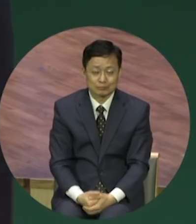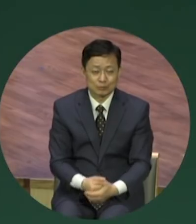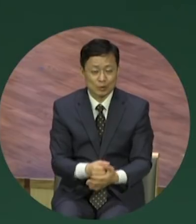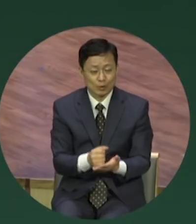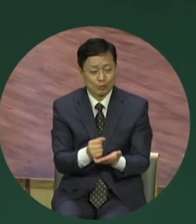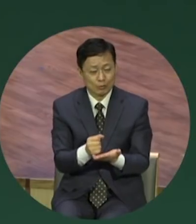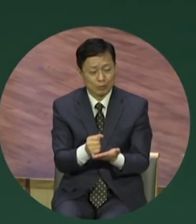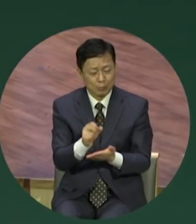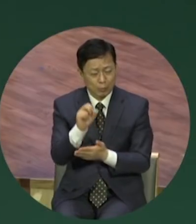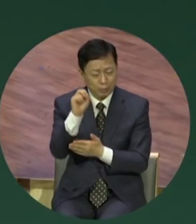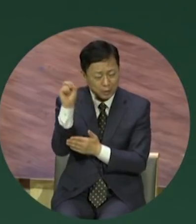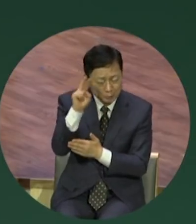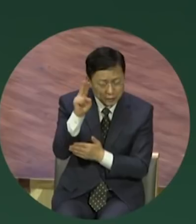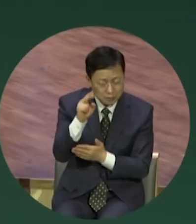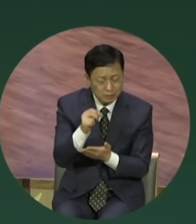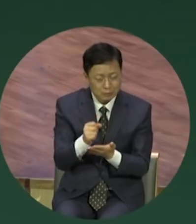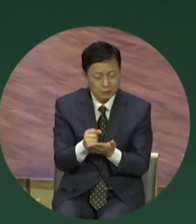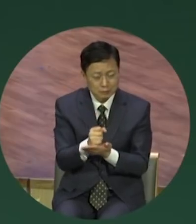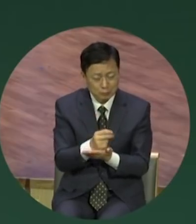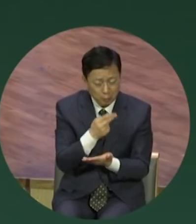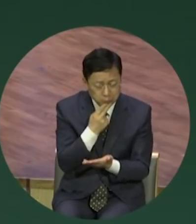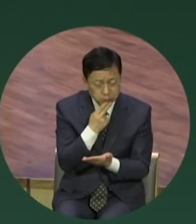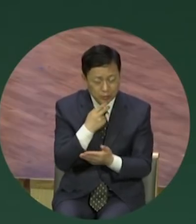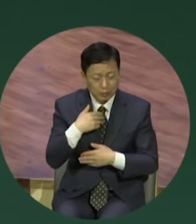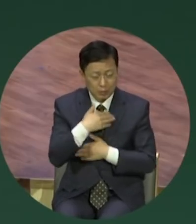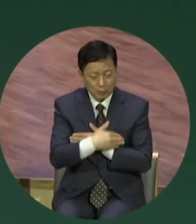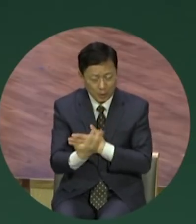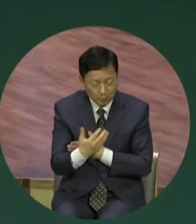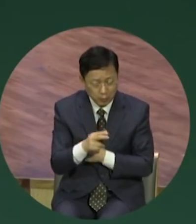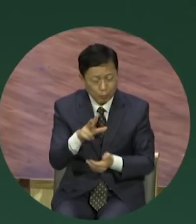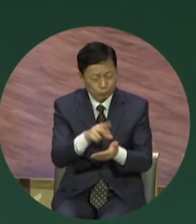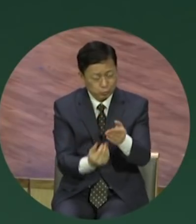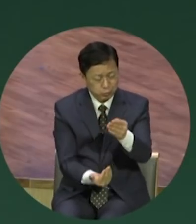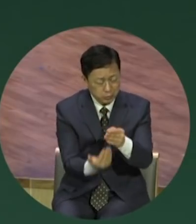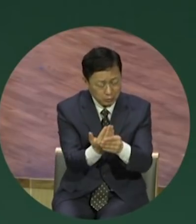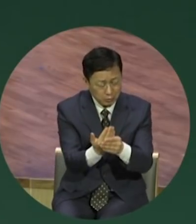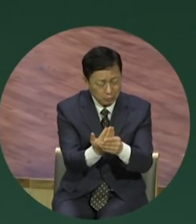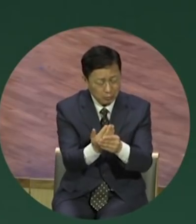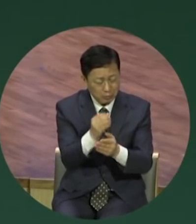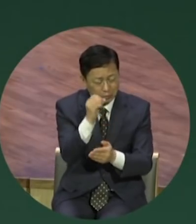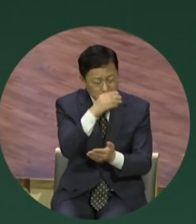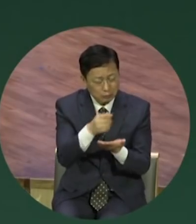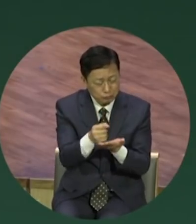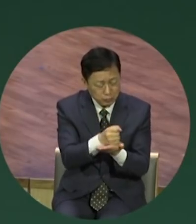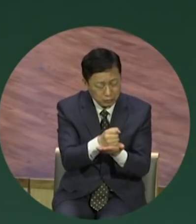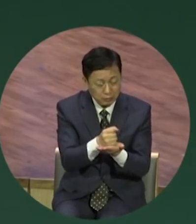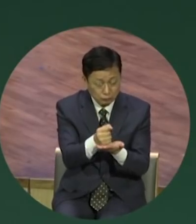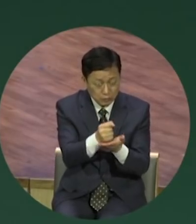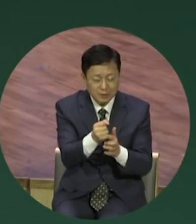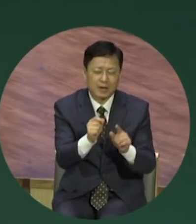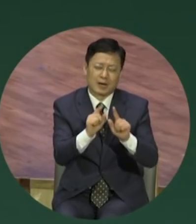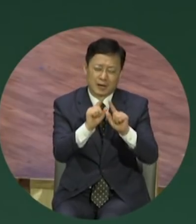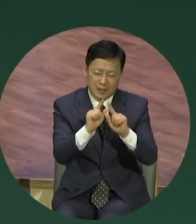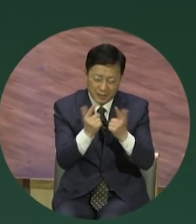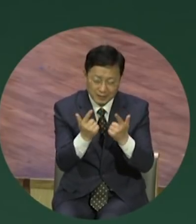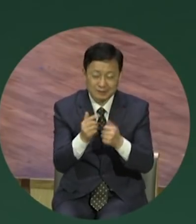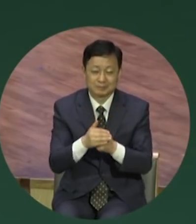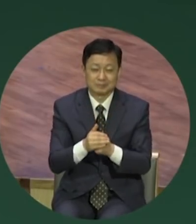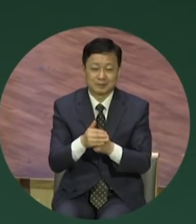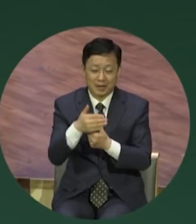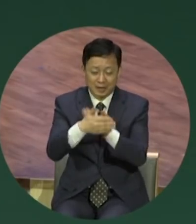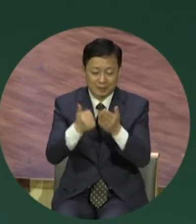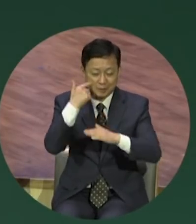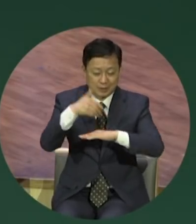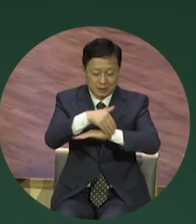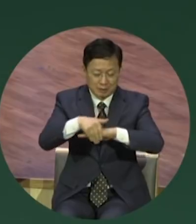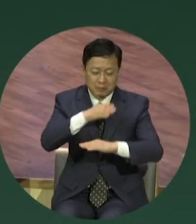아닙니다. 오래됐습니다. People often say, all of a sudden I got sick, but it's not something that happened all of a sudden. 몰랐을 뿐이죠. Happening for a very long time in your body,